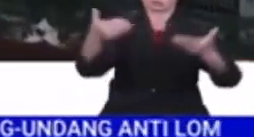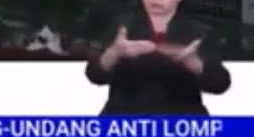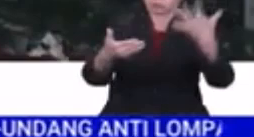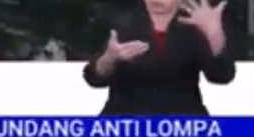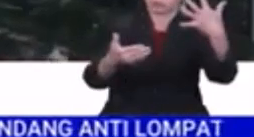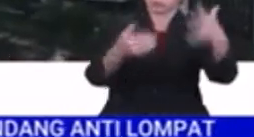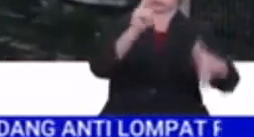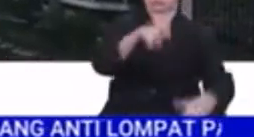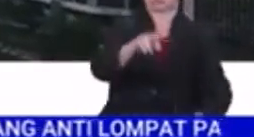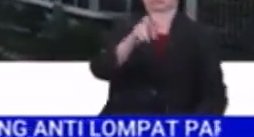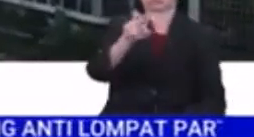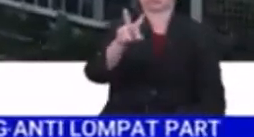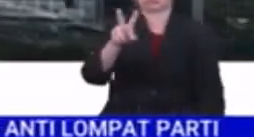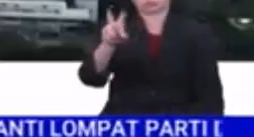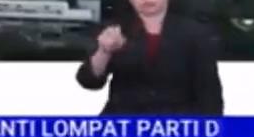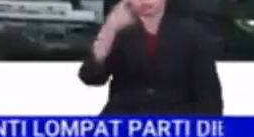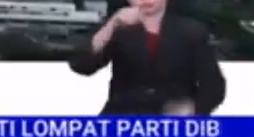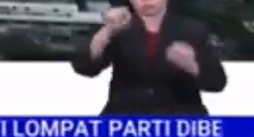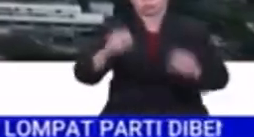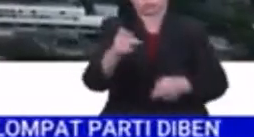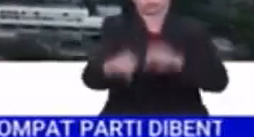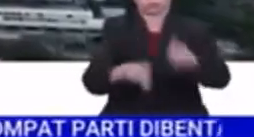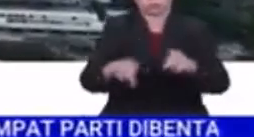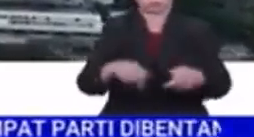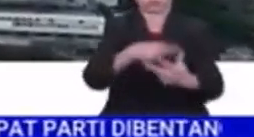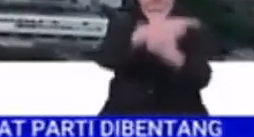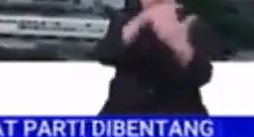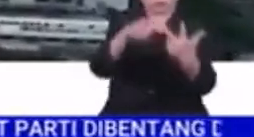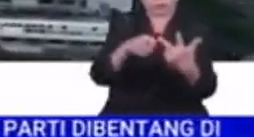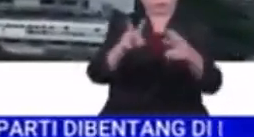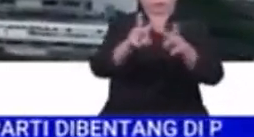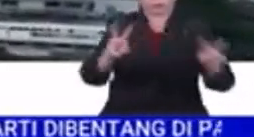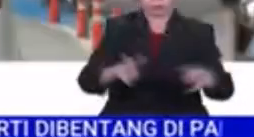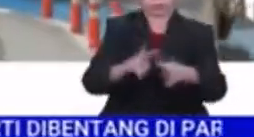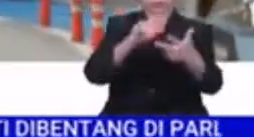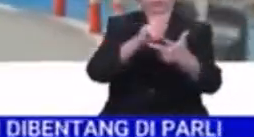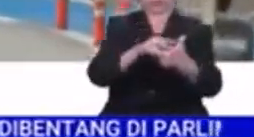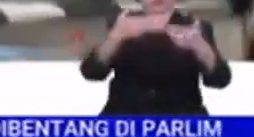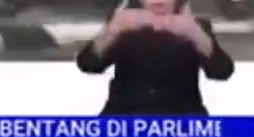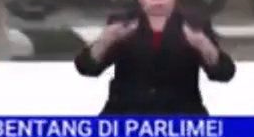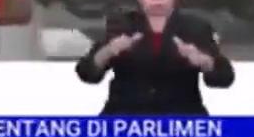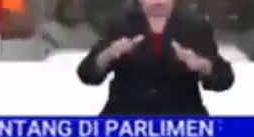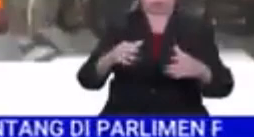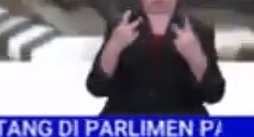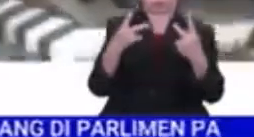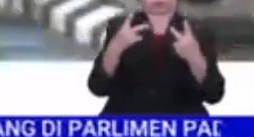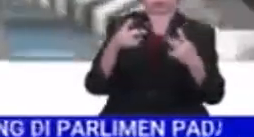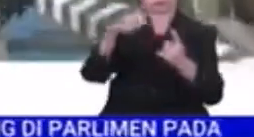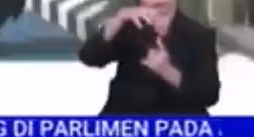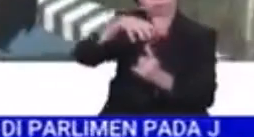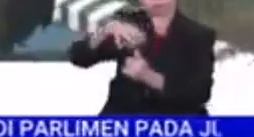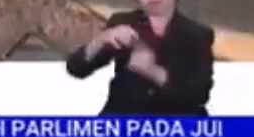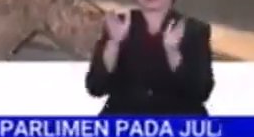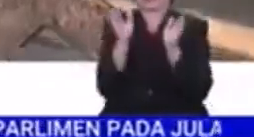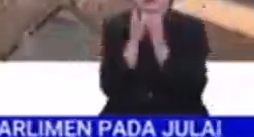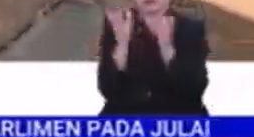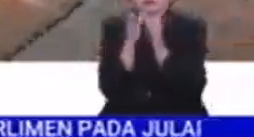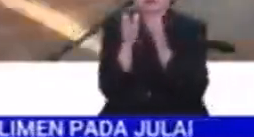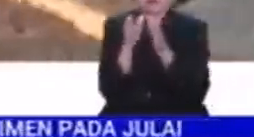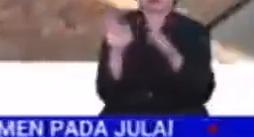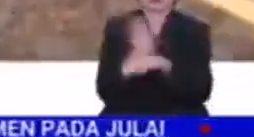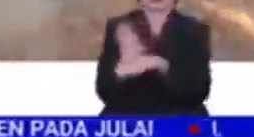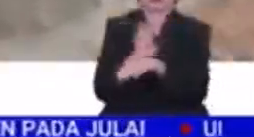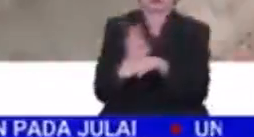2012 bagi membolehkan orang ramai di ketiga-tiga wilayah Persekutuan membuka gerai ataupun Agan secara kecil-kecilan